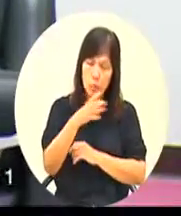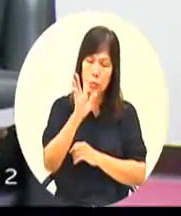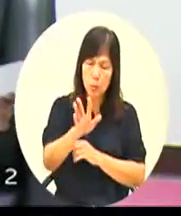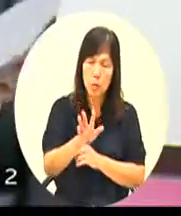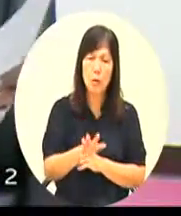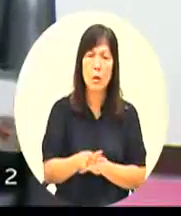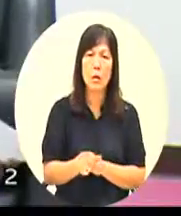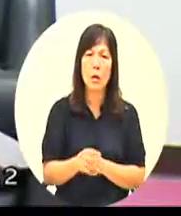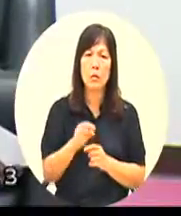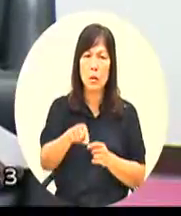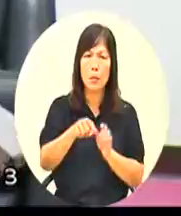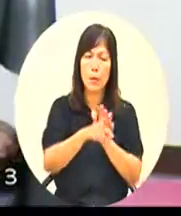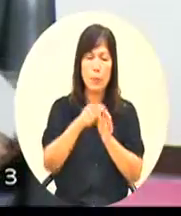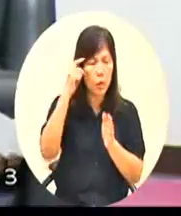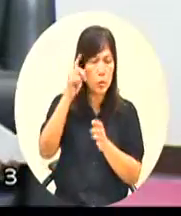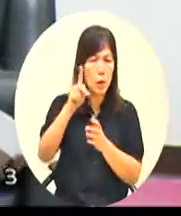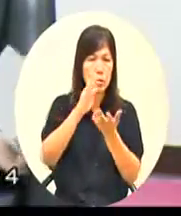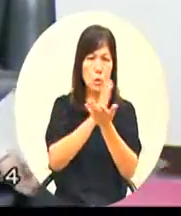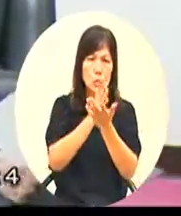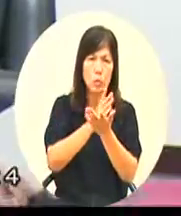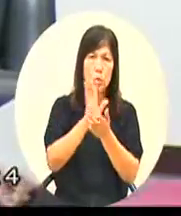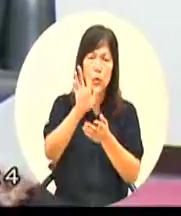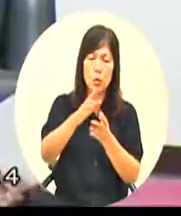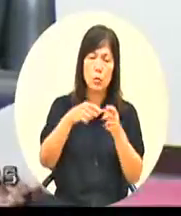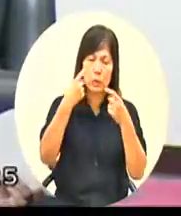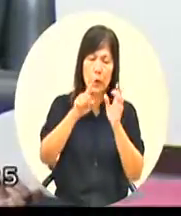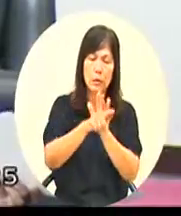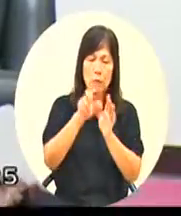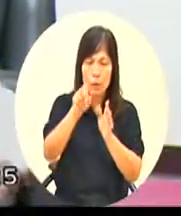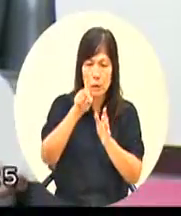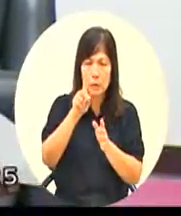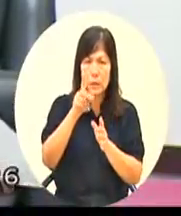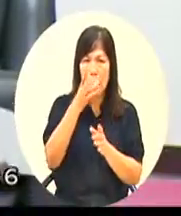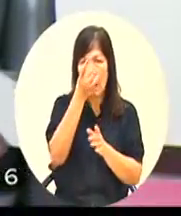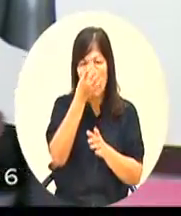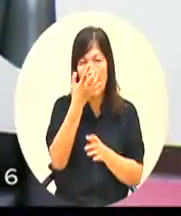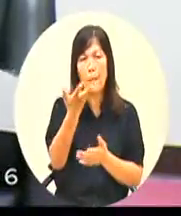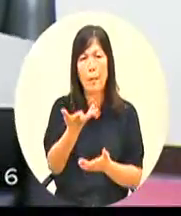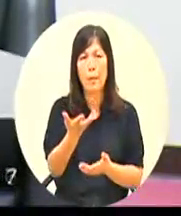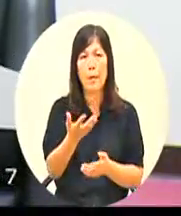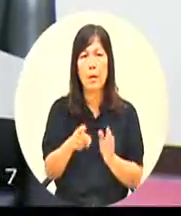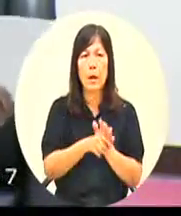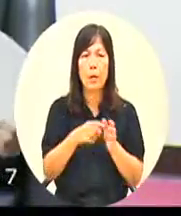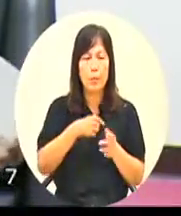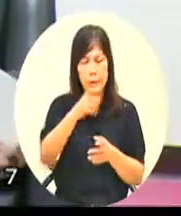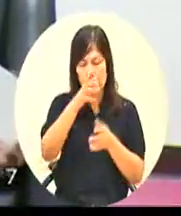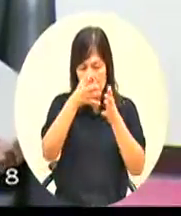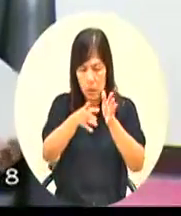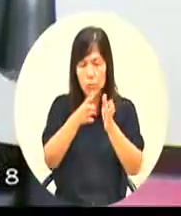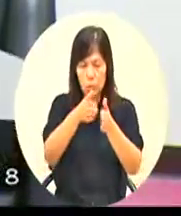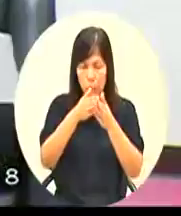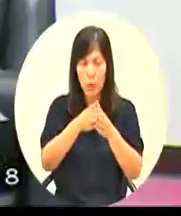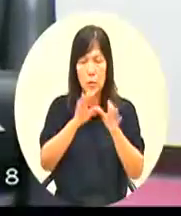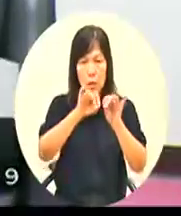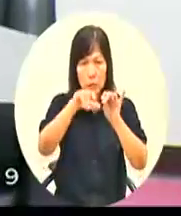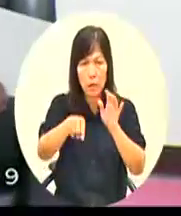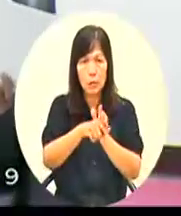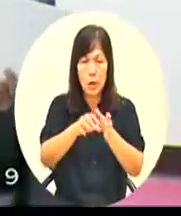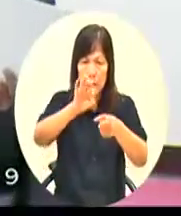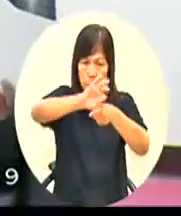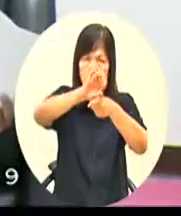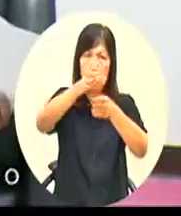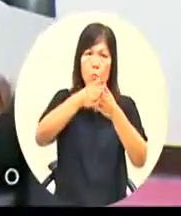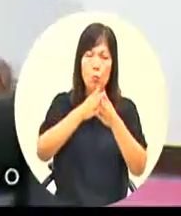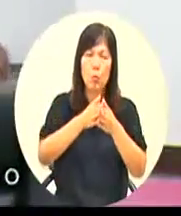说那边他们要借的书真的有时候常常都是借不到的。那我希望我们要针对需要的地方多编理一些